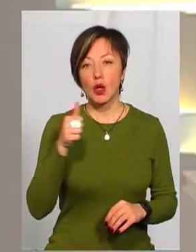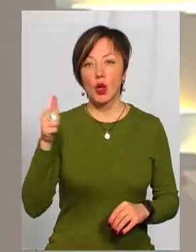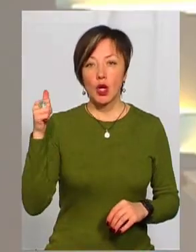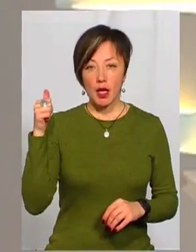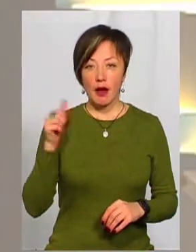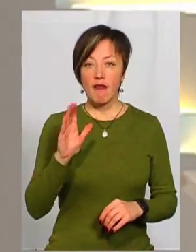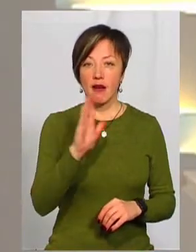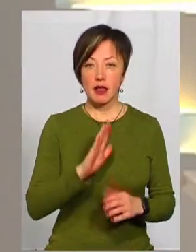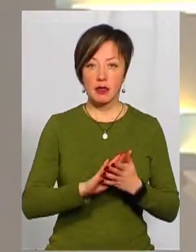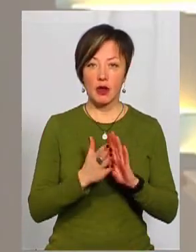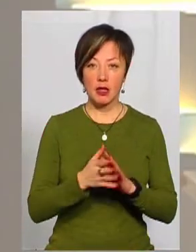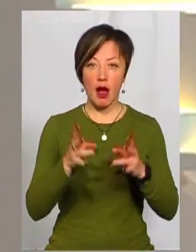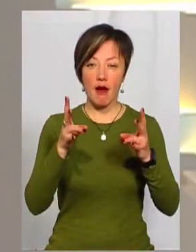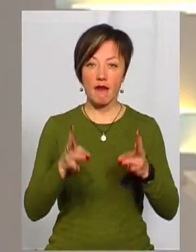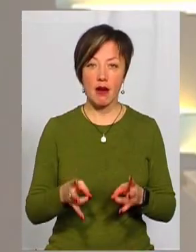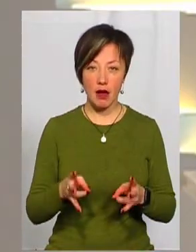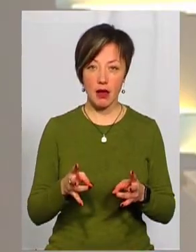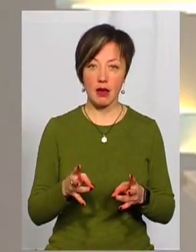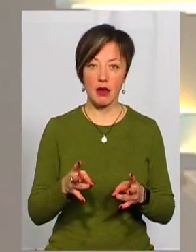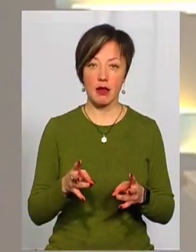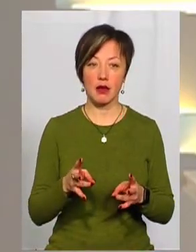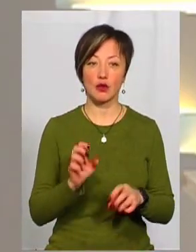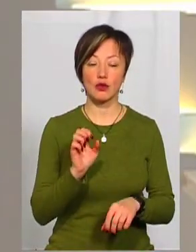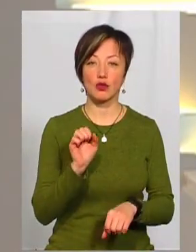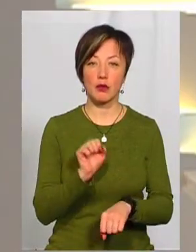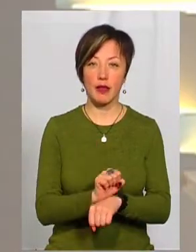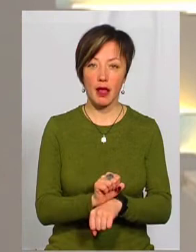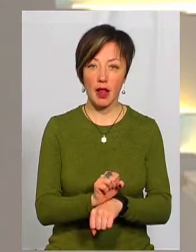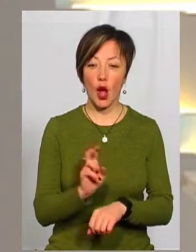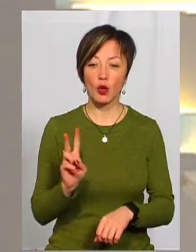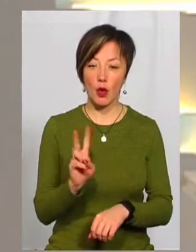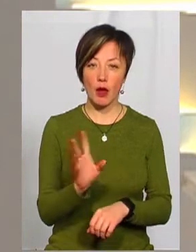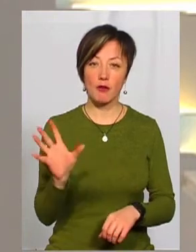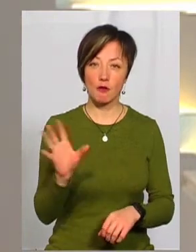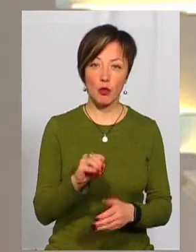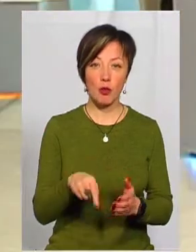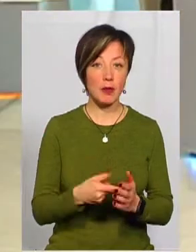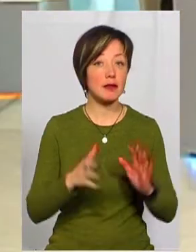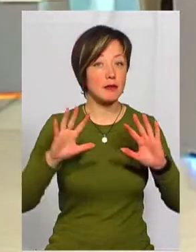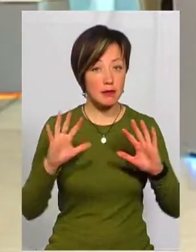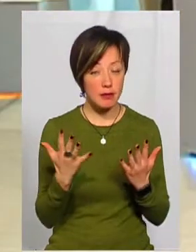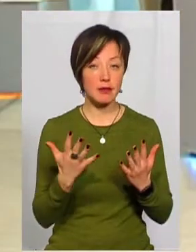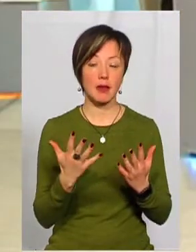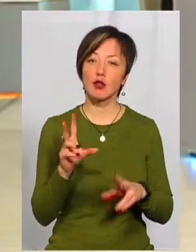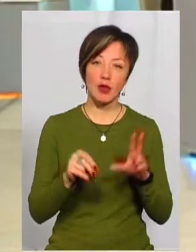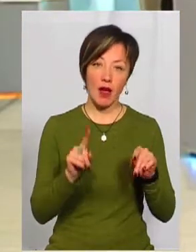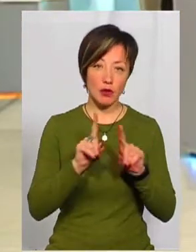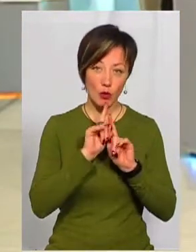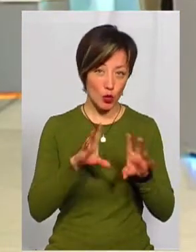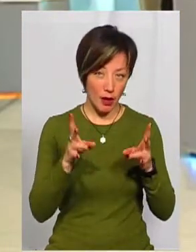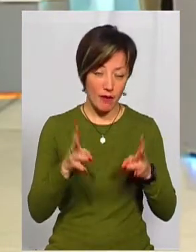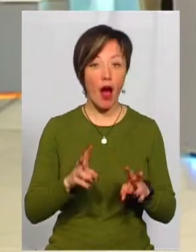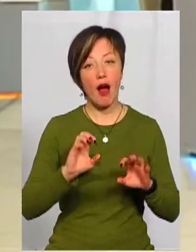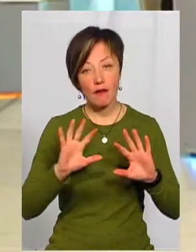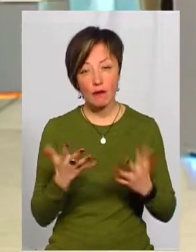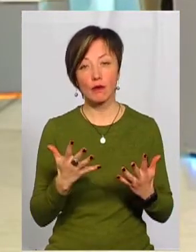була ситуація, коли аварія на підстанціях зупинила тролейбуси ледь не у всьому місті. От якщо, будемо сподіватися, що не трапиться,